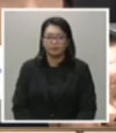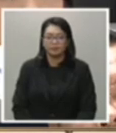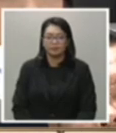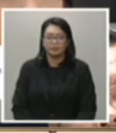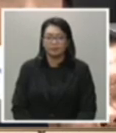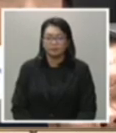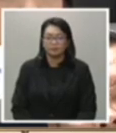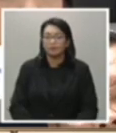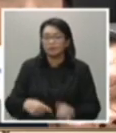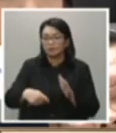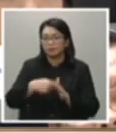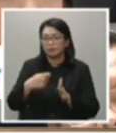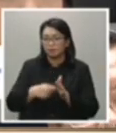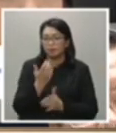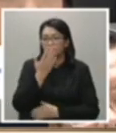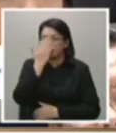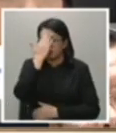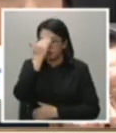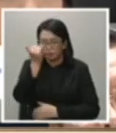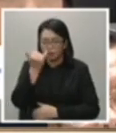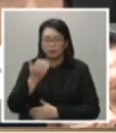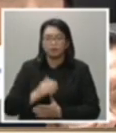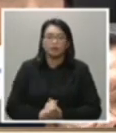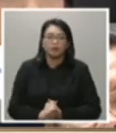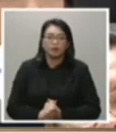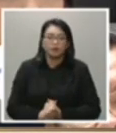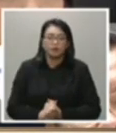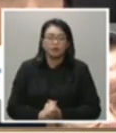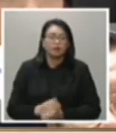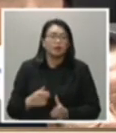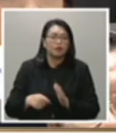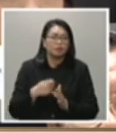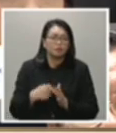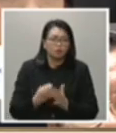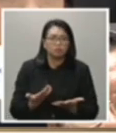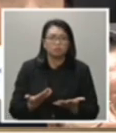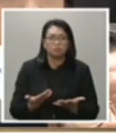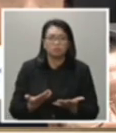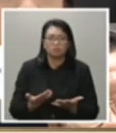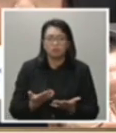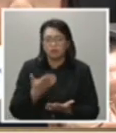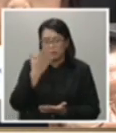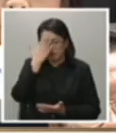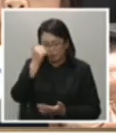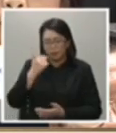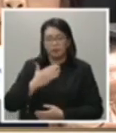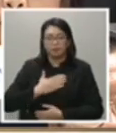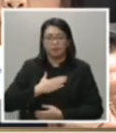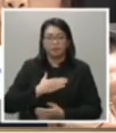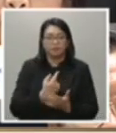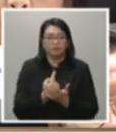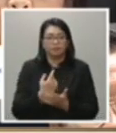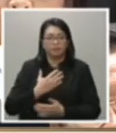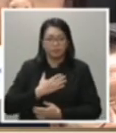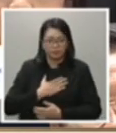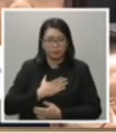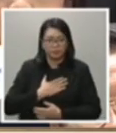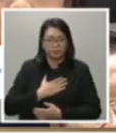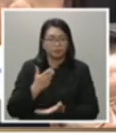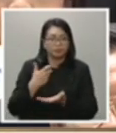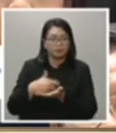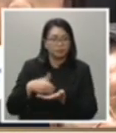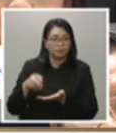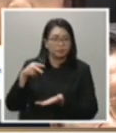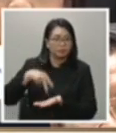นี่เป็นเหตุผลโดยรวมที่ทำไมดิฉันถึงเลือกที่